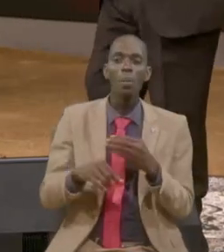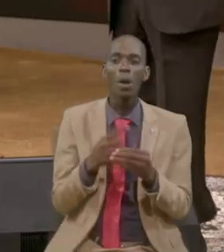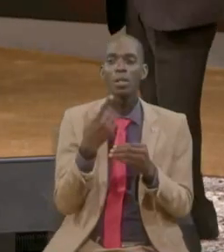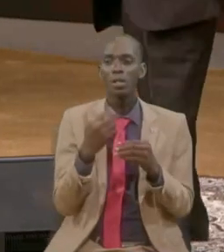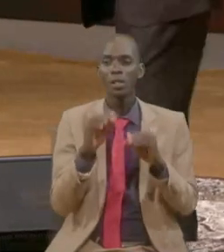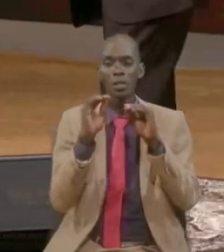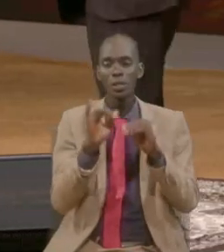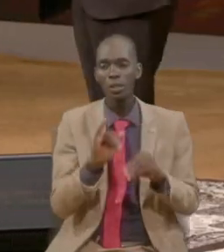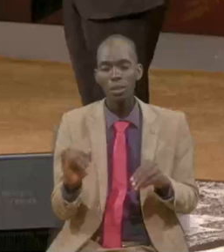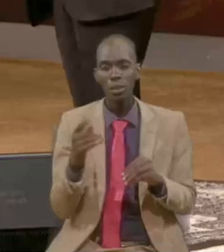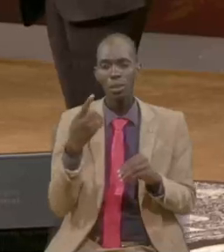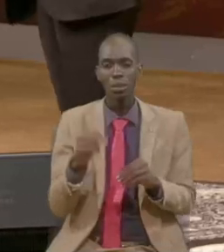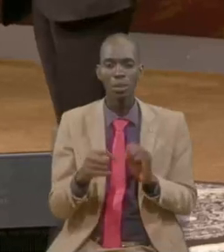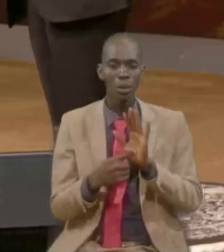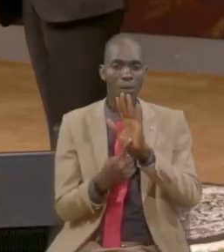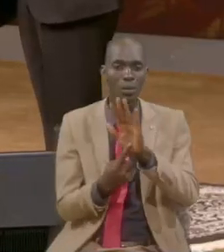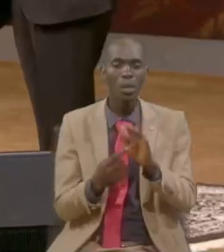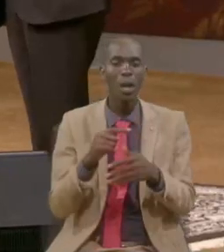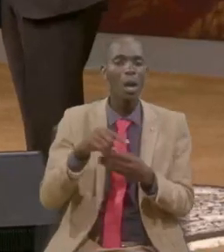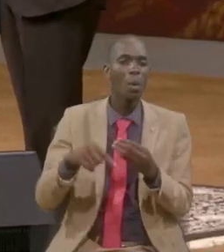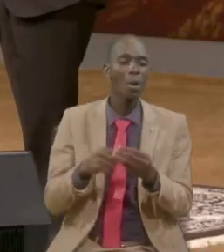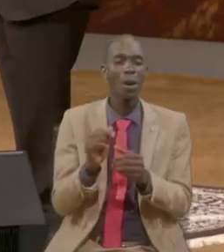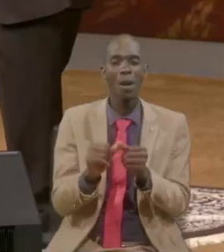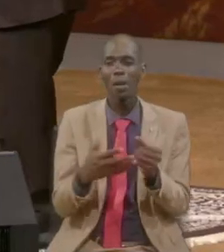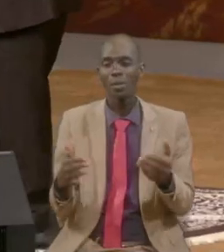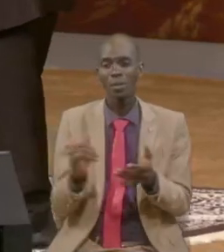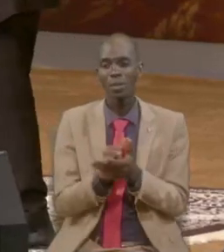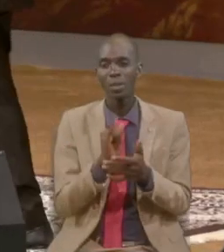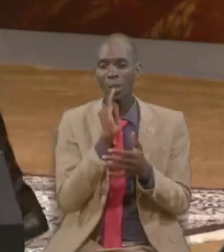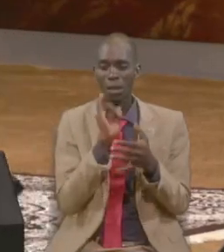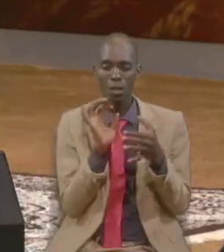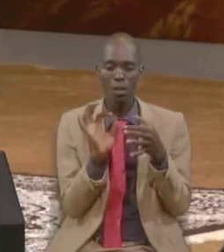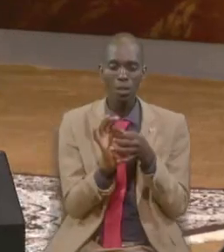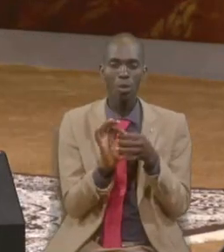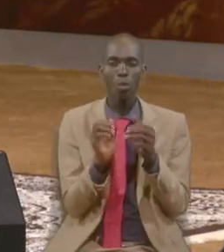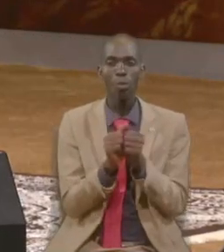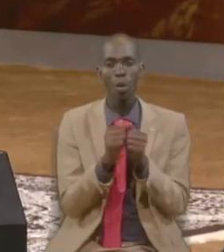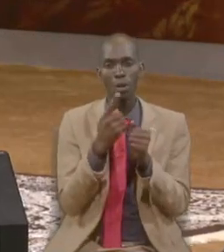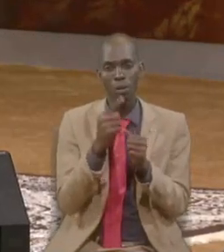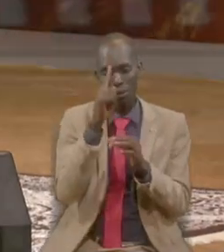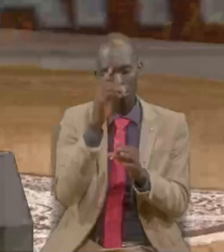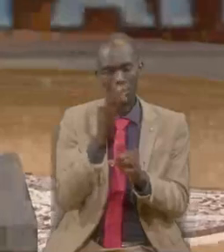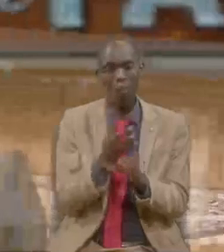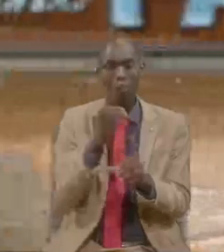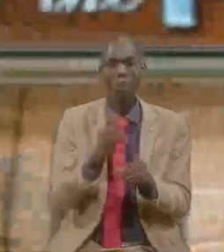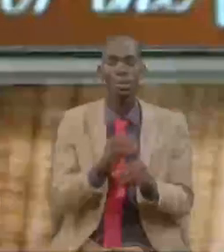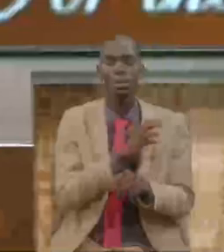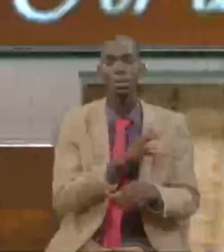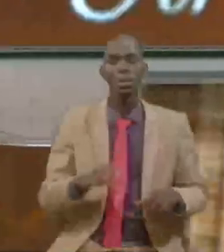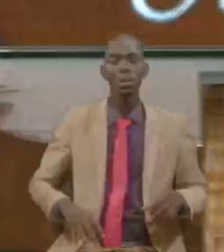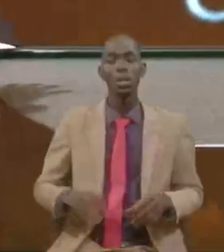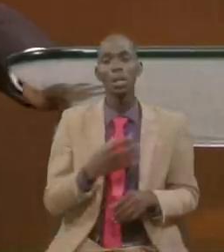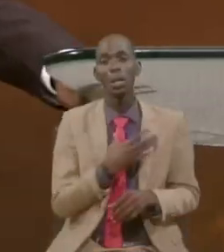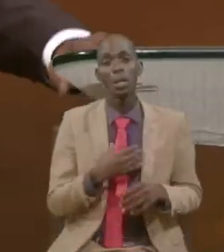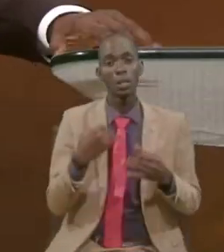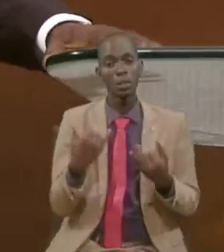doctrines, de la révélation, de tout ce qui est relatif à la foi en Christ.